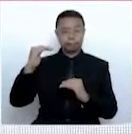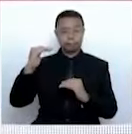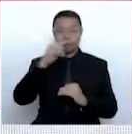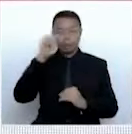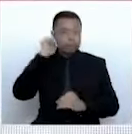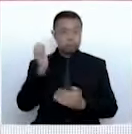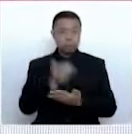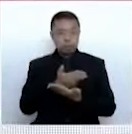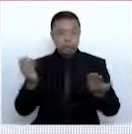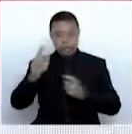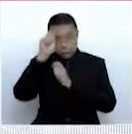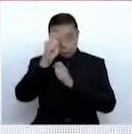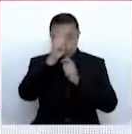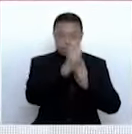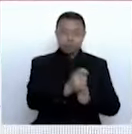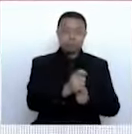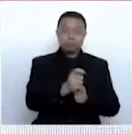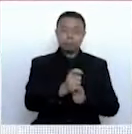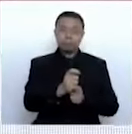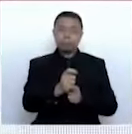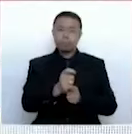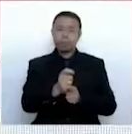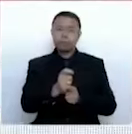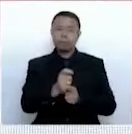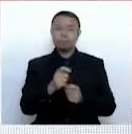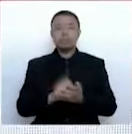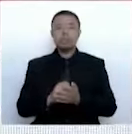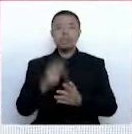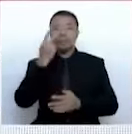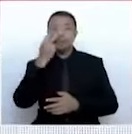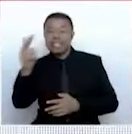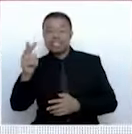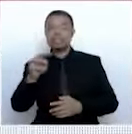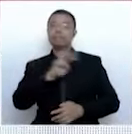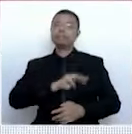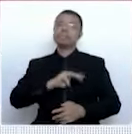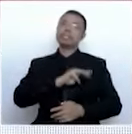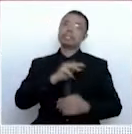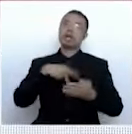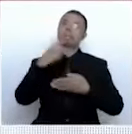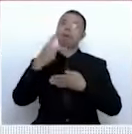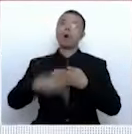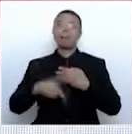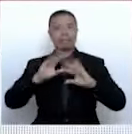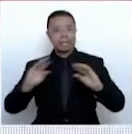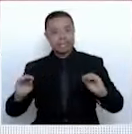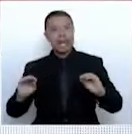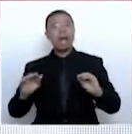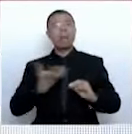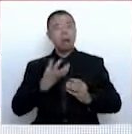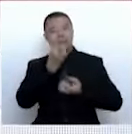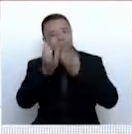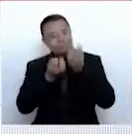Bapak Ibu sekalian yang saya hormati, tentu saja visi dan misi dan program kerja yang akan disampaikan